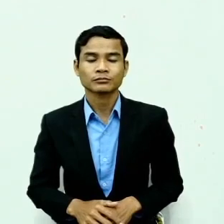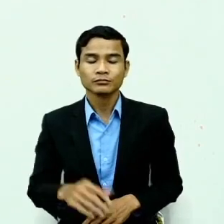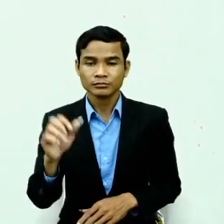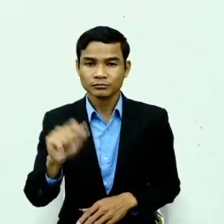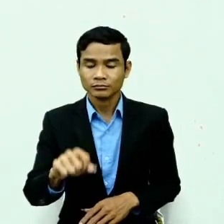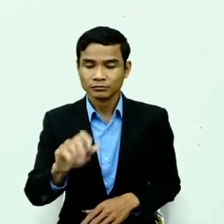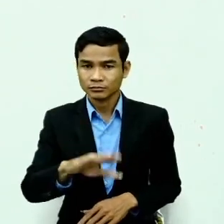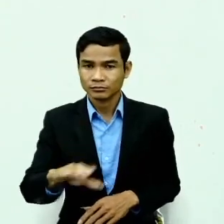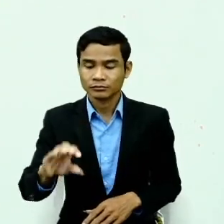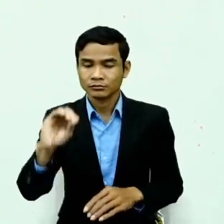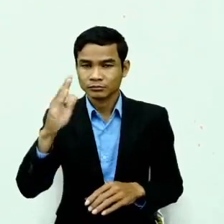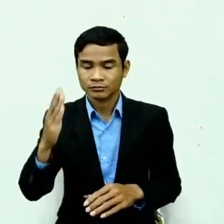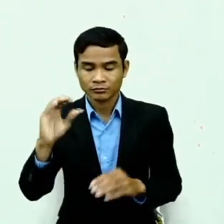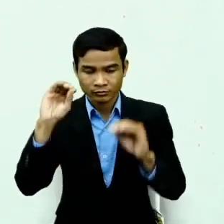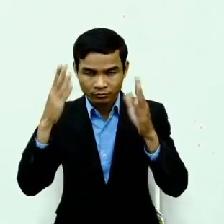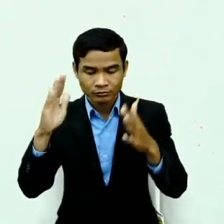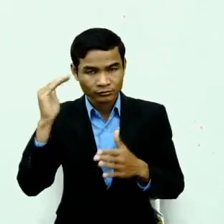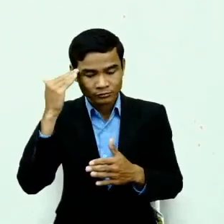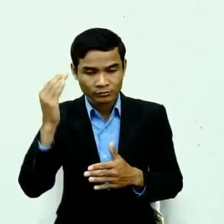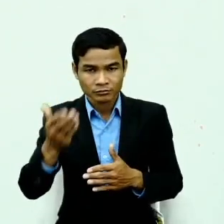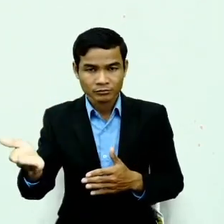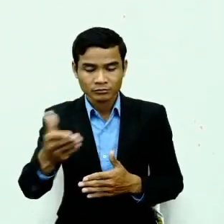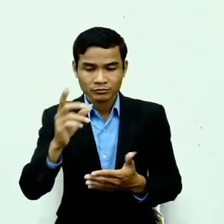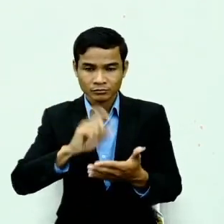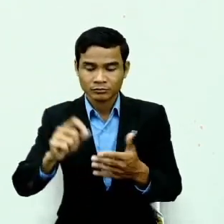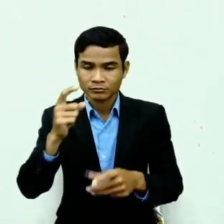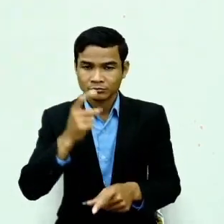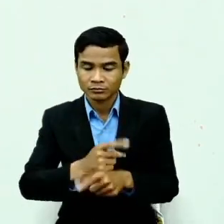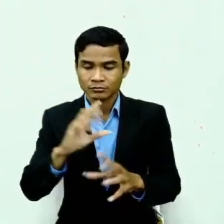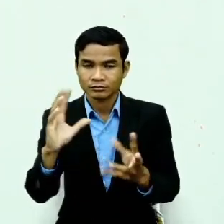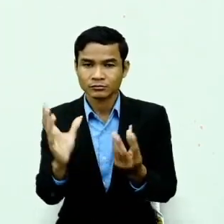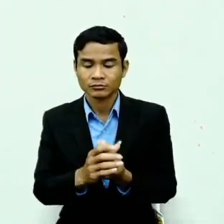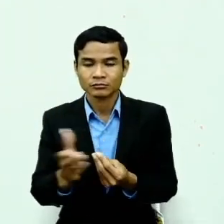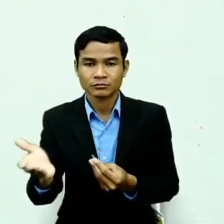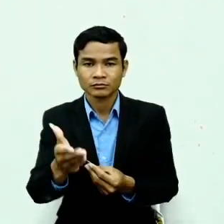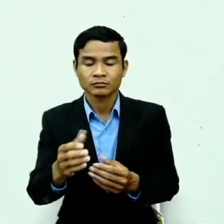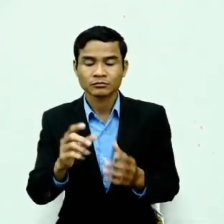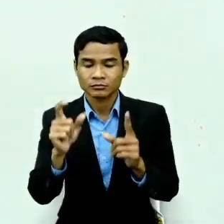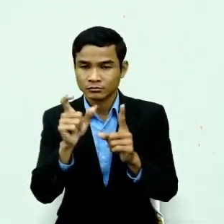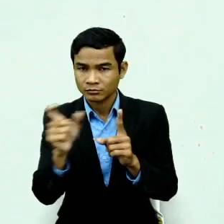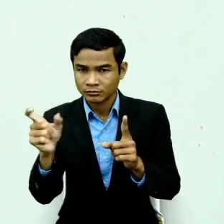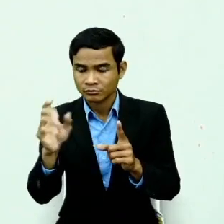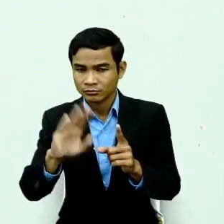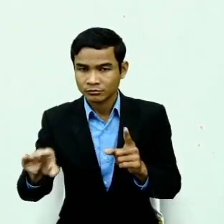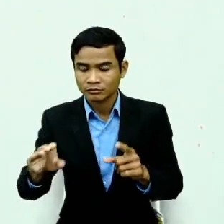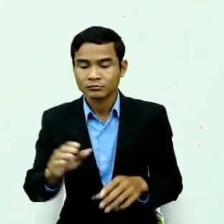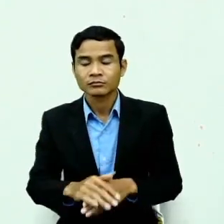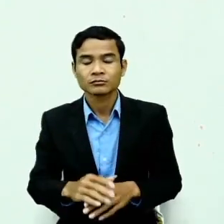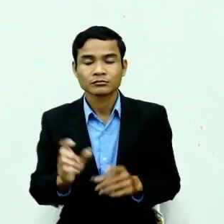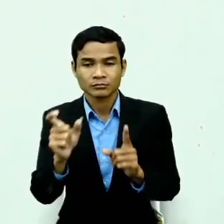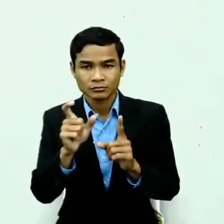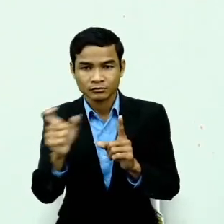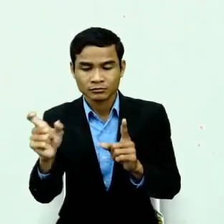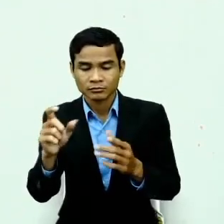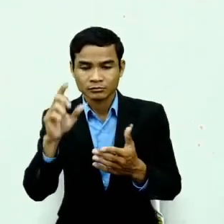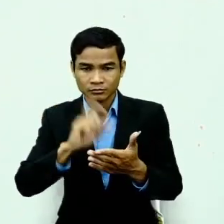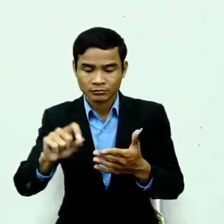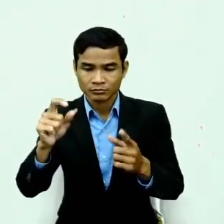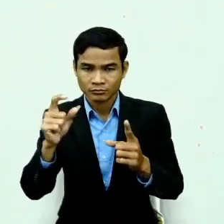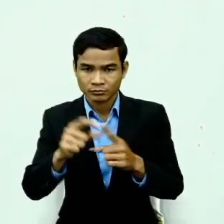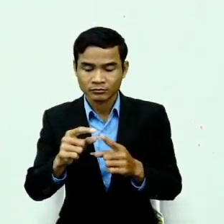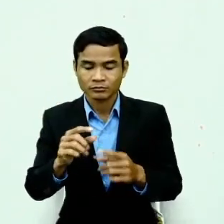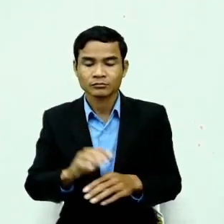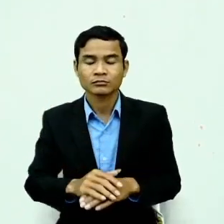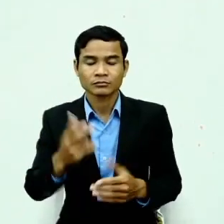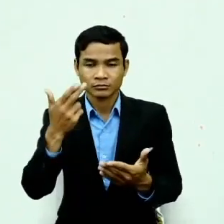chà lấy con nhẹ rồi sẵn khâm thá con sẽ xây bàn tâm trời cúp lục khỉa nó con chà lấy con đọc lìa chà con sẽ xây bịa